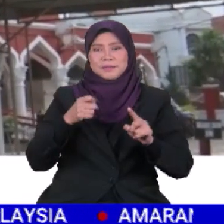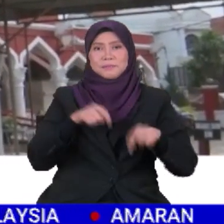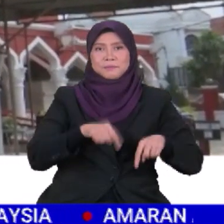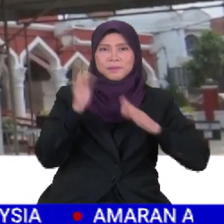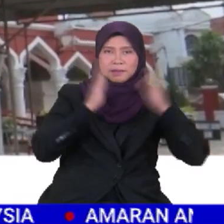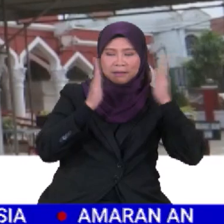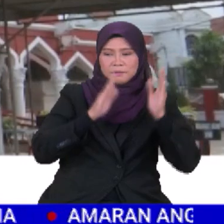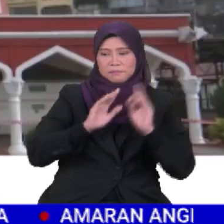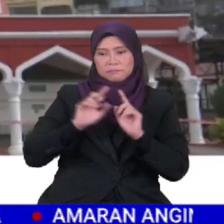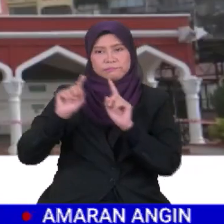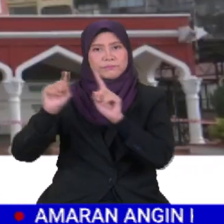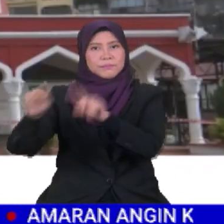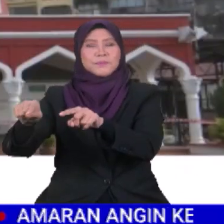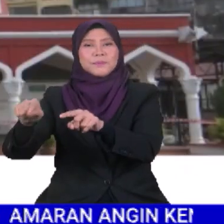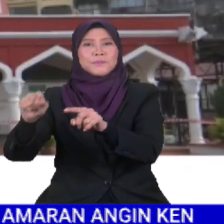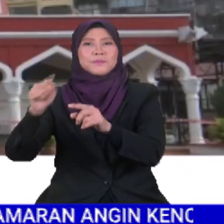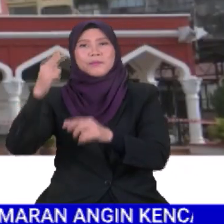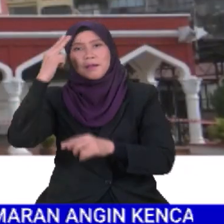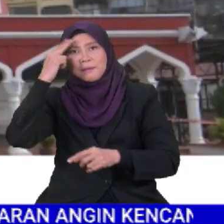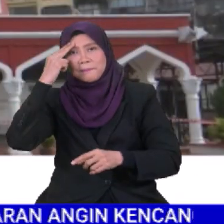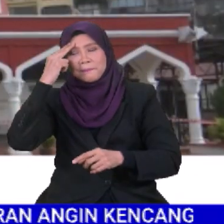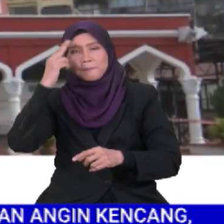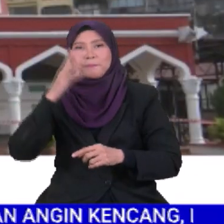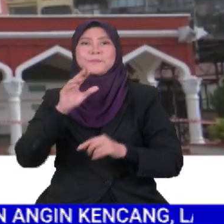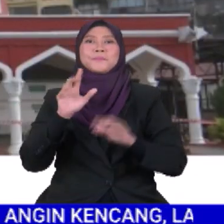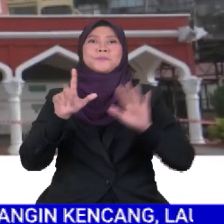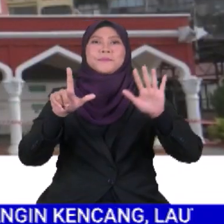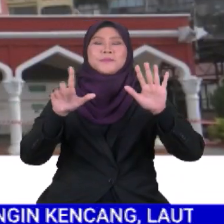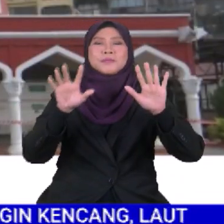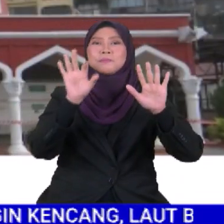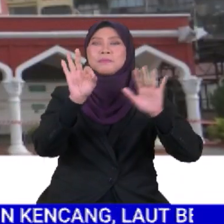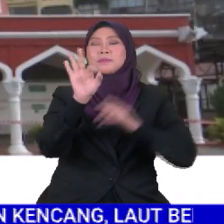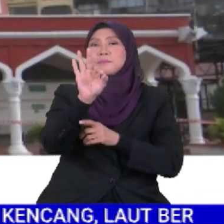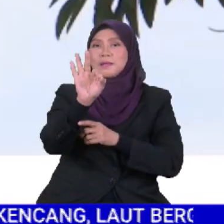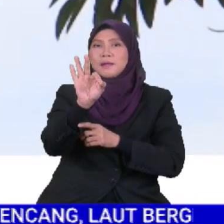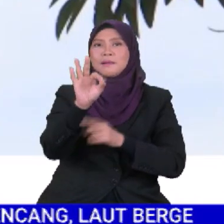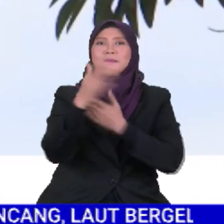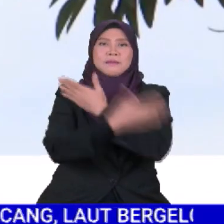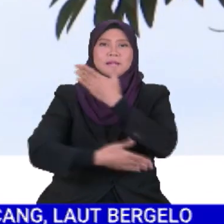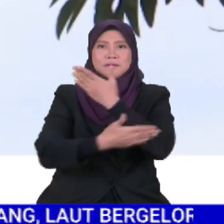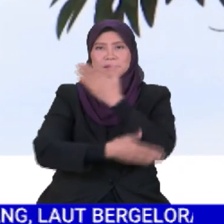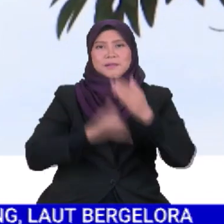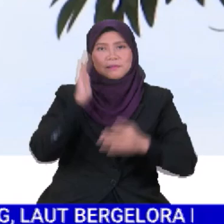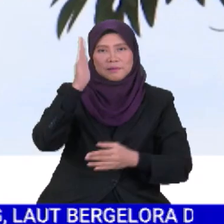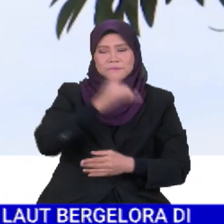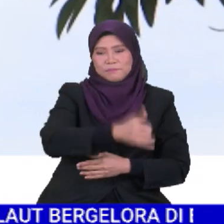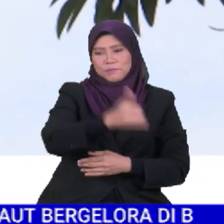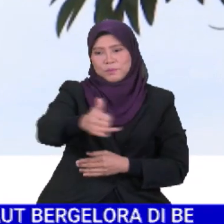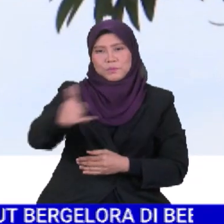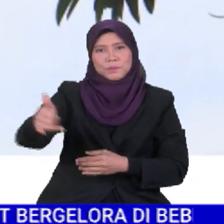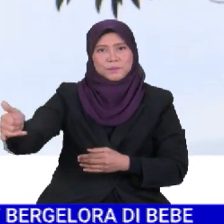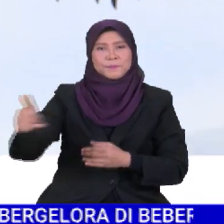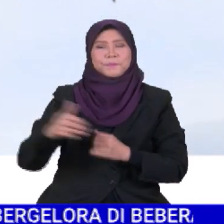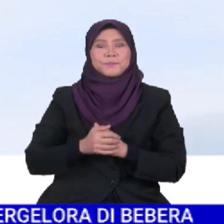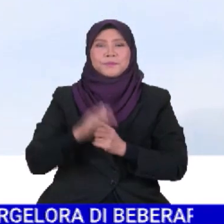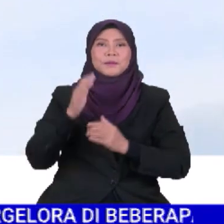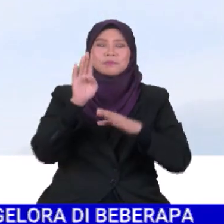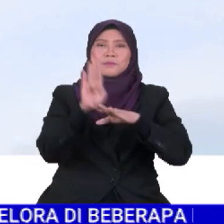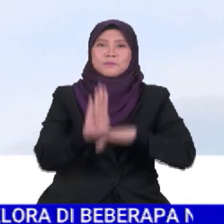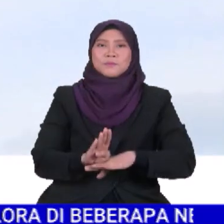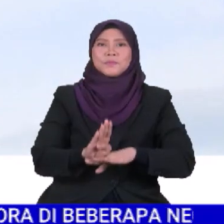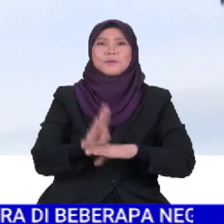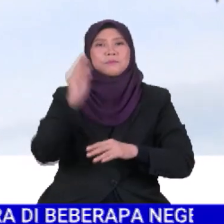ini ke Arab Saudi dengan menelusuri 9 buah negara. Program tersebut akan mempromosi seni dan budaya Melayu